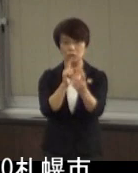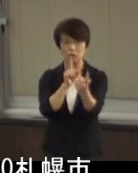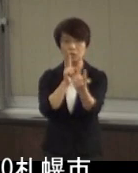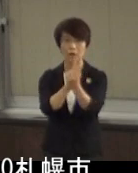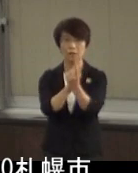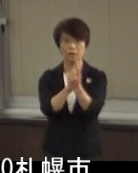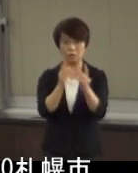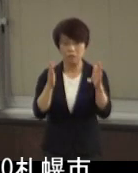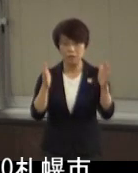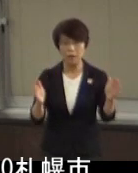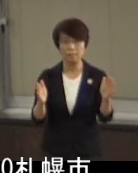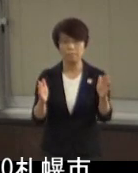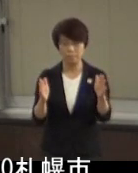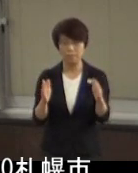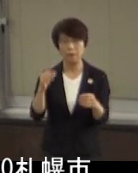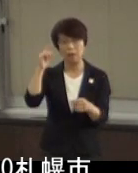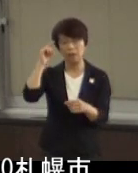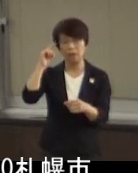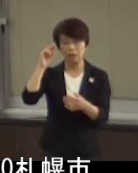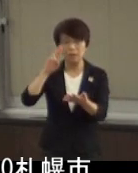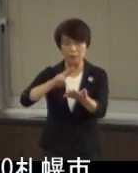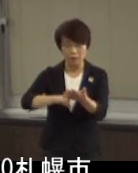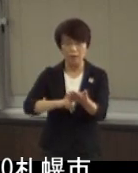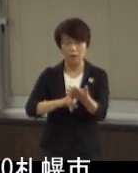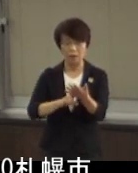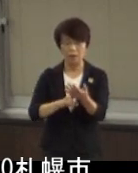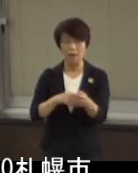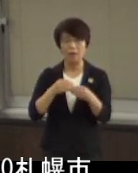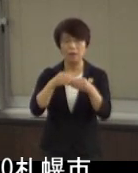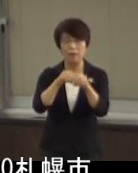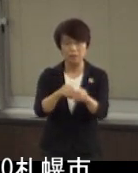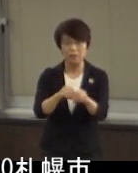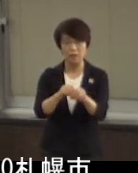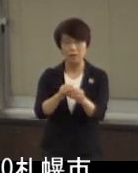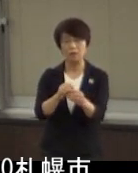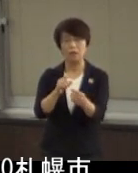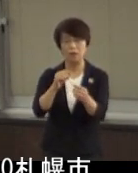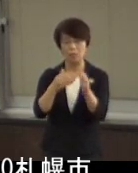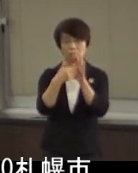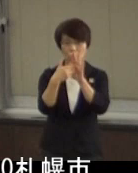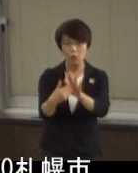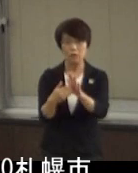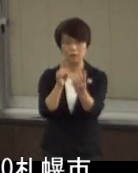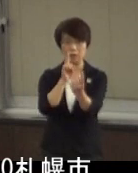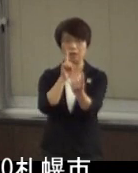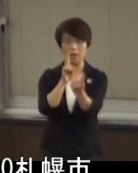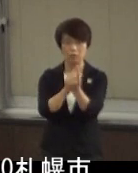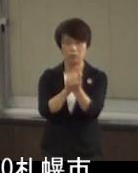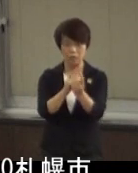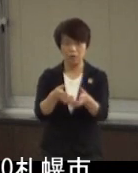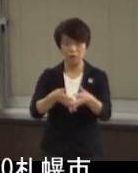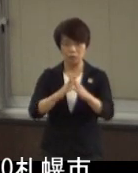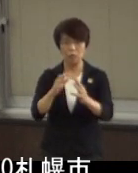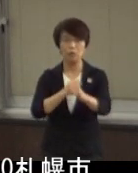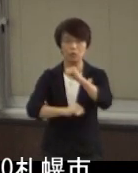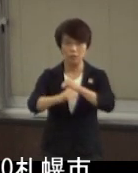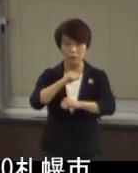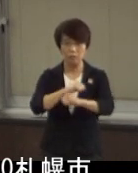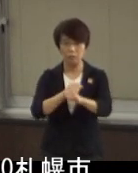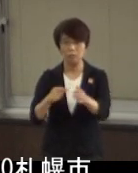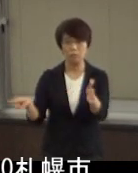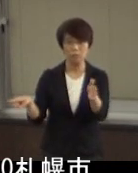置づけて感染拡大の防止対策に取り組んでいるところでございますけれども、本